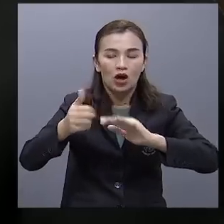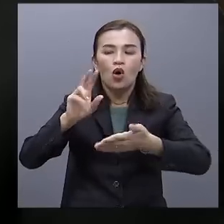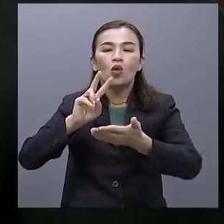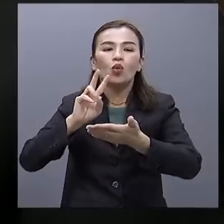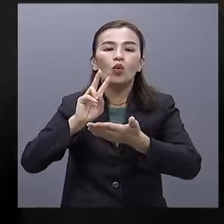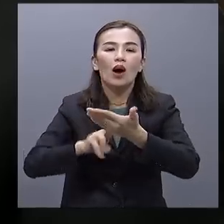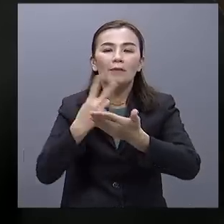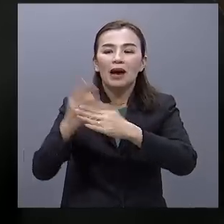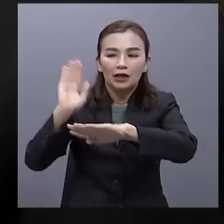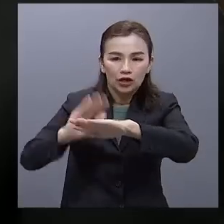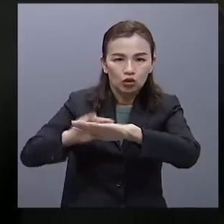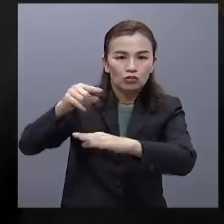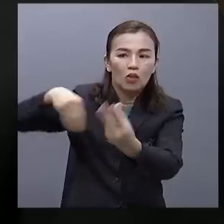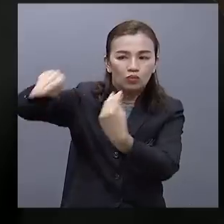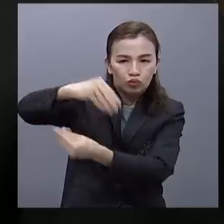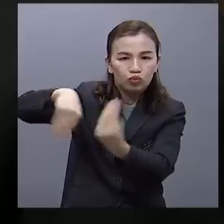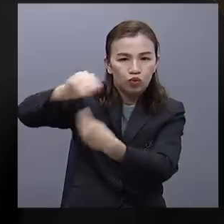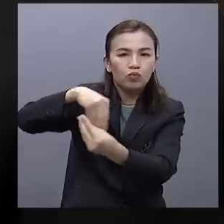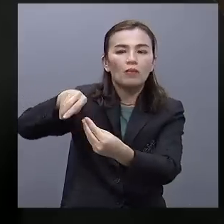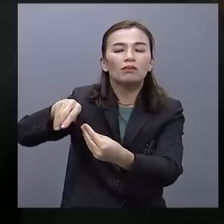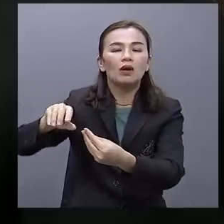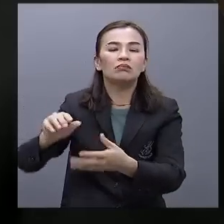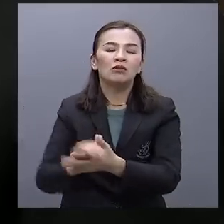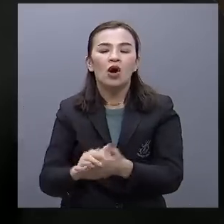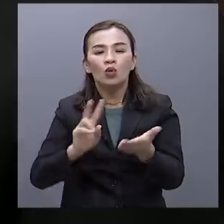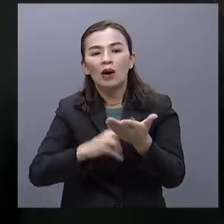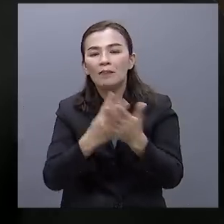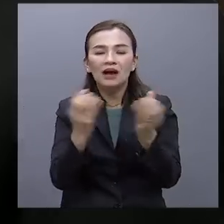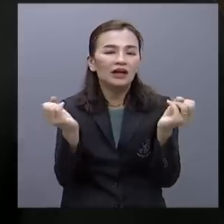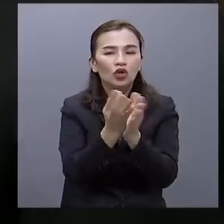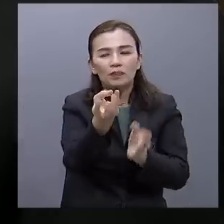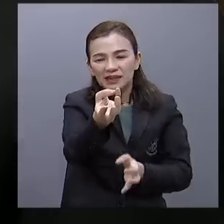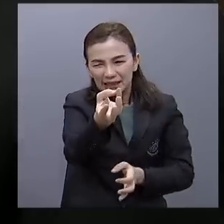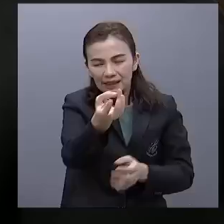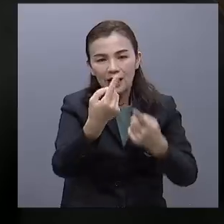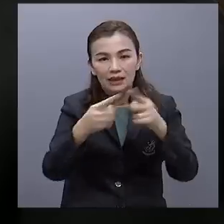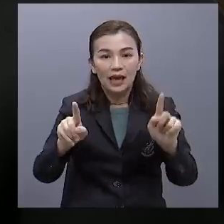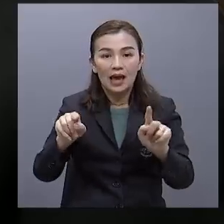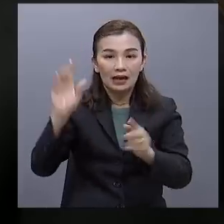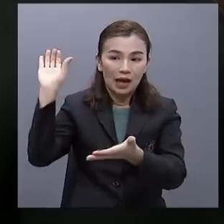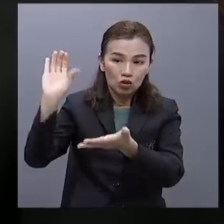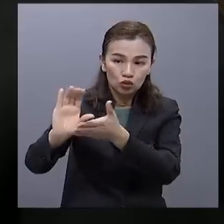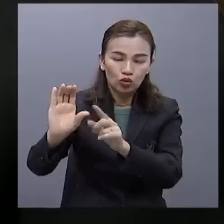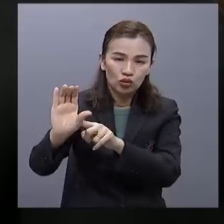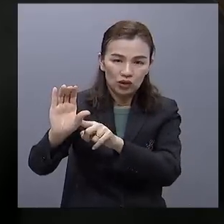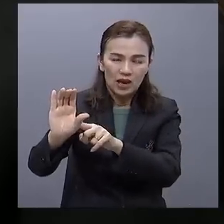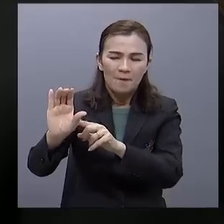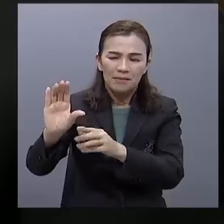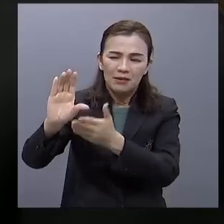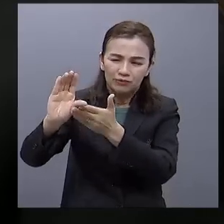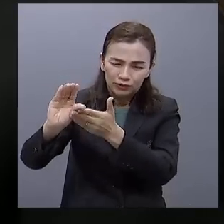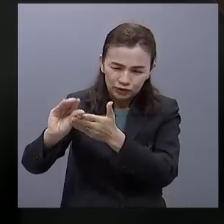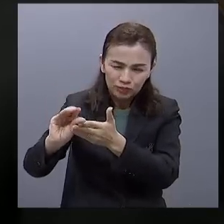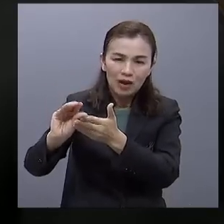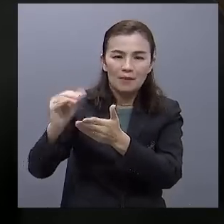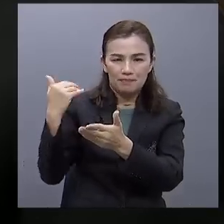าก็จะทำให้เกิดความผลกระทบในส่วนหนึ่งเท่านั้นเองส่วนงบของการกระตุ้นนั้นต้องยอมรับว่าหายไปบ้างนะครับอันนี้ก็ถูกกระทบเพ